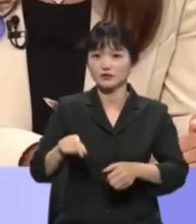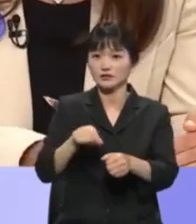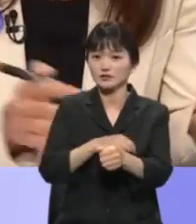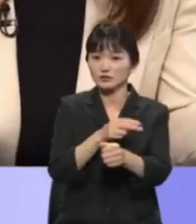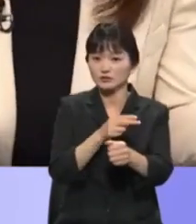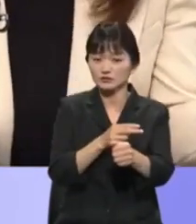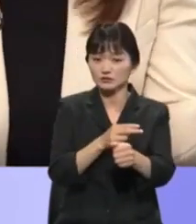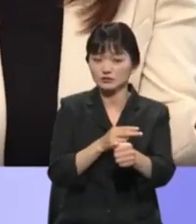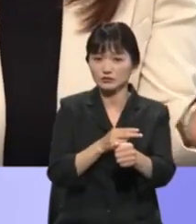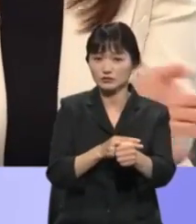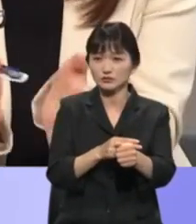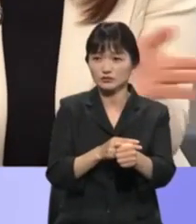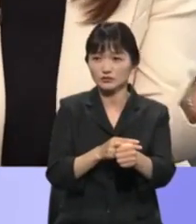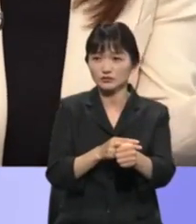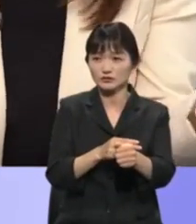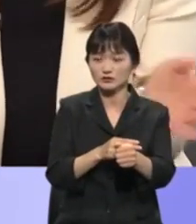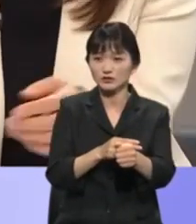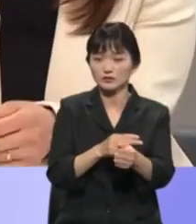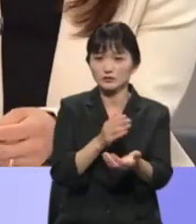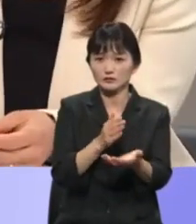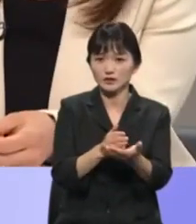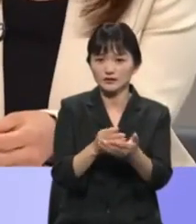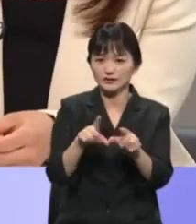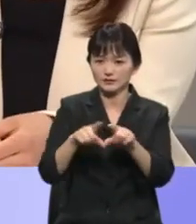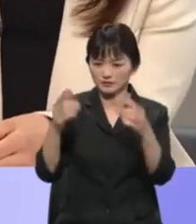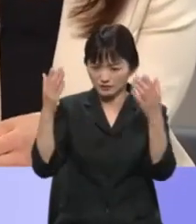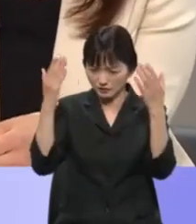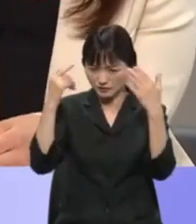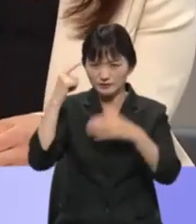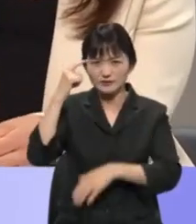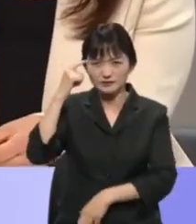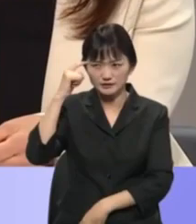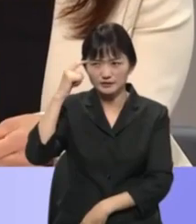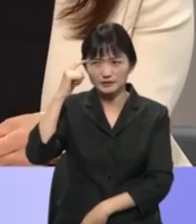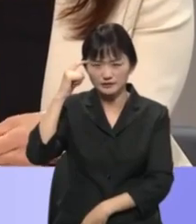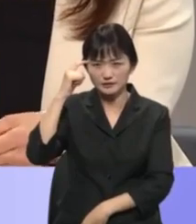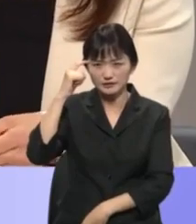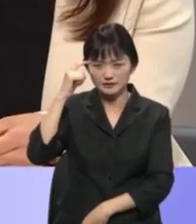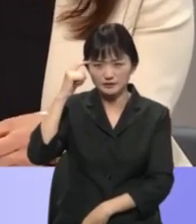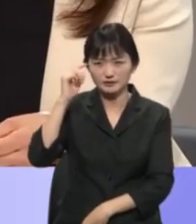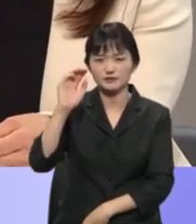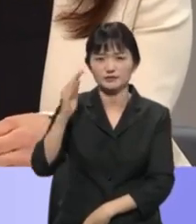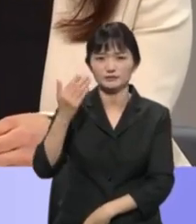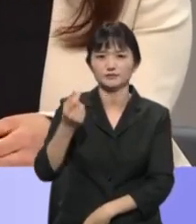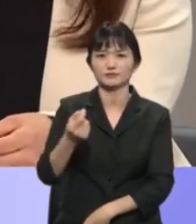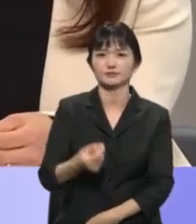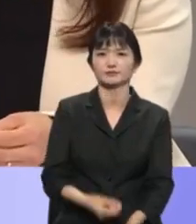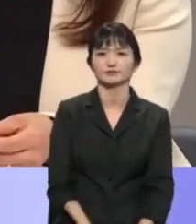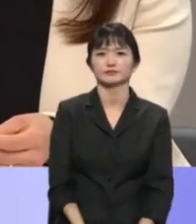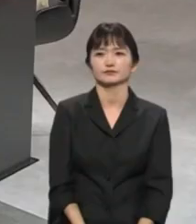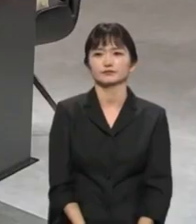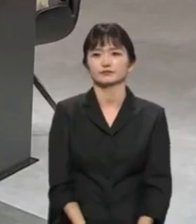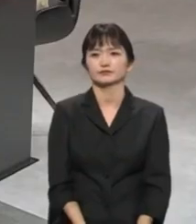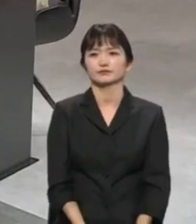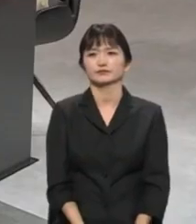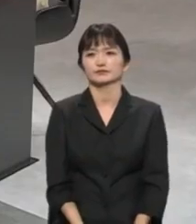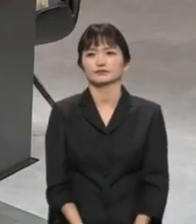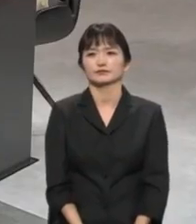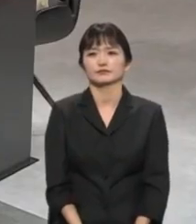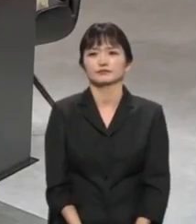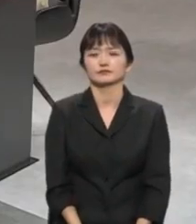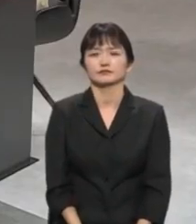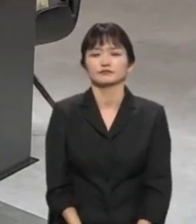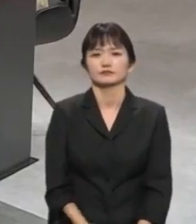특수학교가 아닌 일반 학교까지 저는 논쟁을 좀 확대시키는게 맞다고 보여집니다 고개를 끄덕끄덕 하셨는데 간단하게 하신 말씀 있으시면 붙여주세요 저는